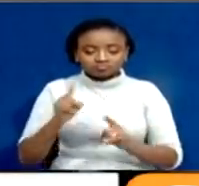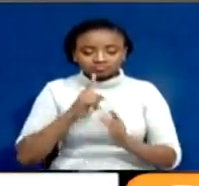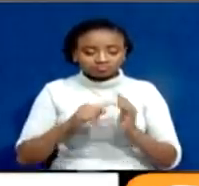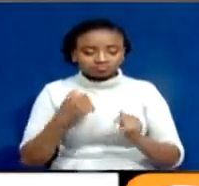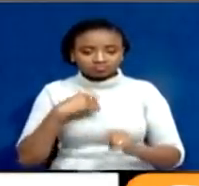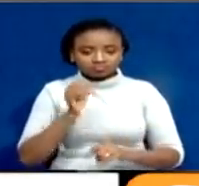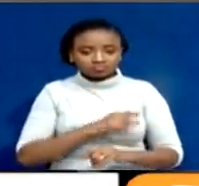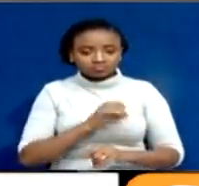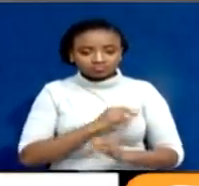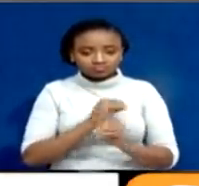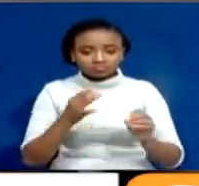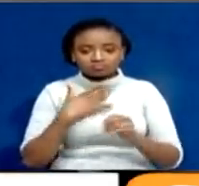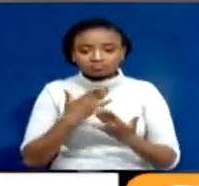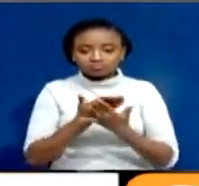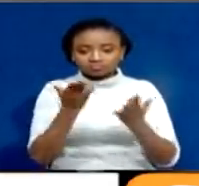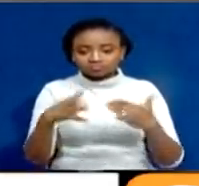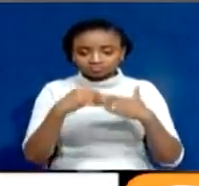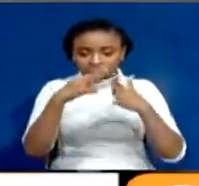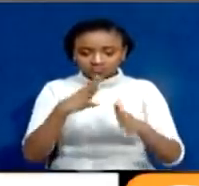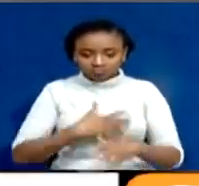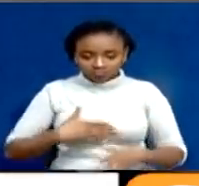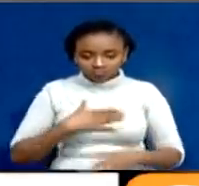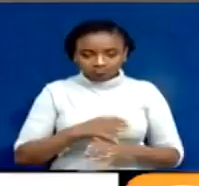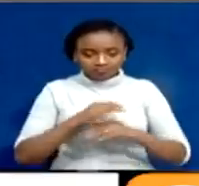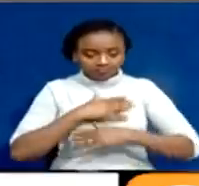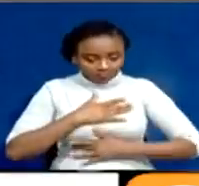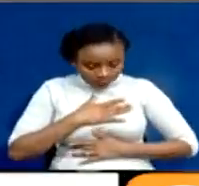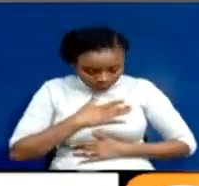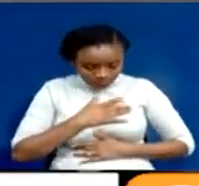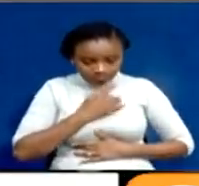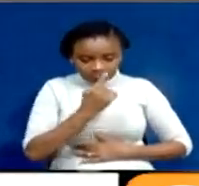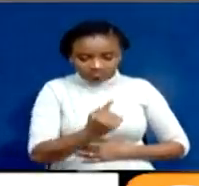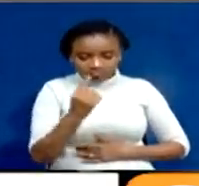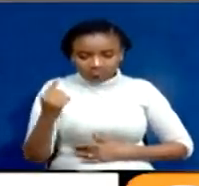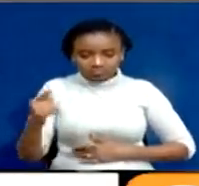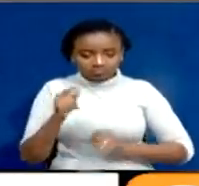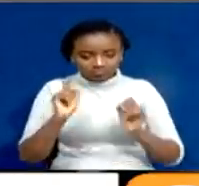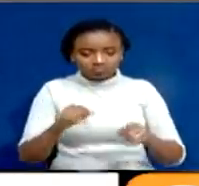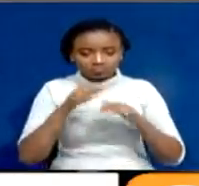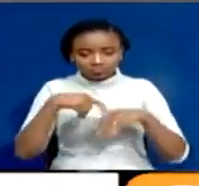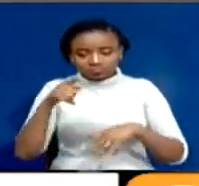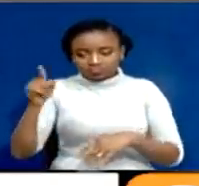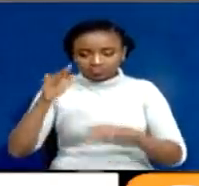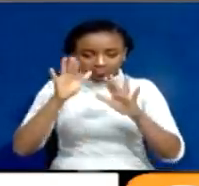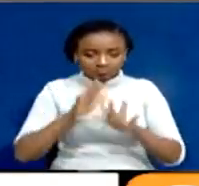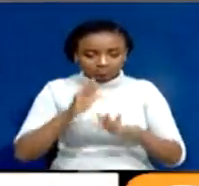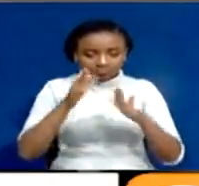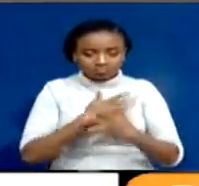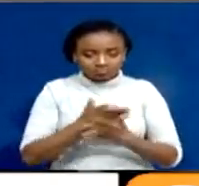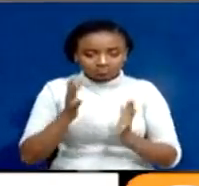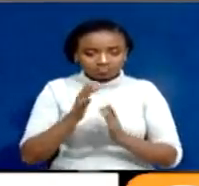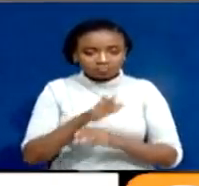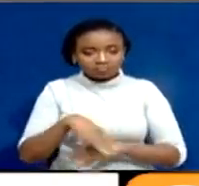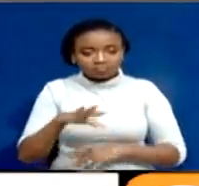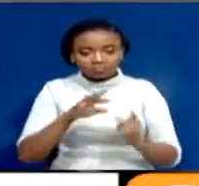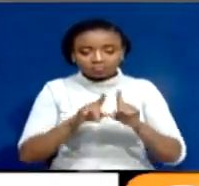zake. Ruto amewataka viongozi wote kuheshimu uhuru wa kila mmoja kufanya kampeni zake mahali popote nchini, akisisitiza kuwa